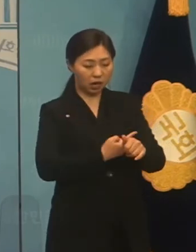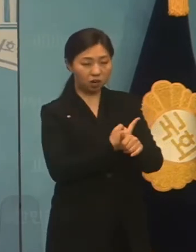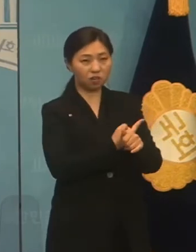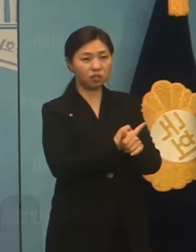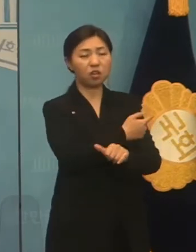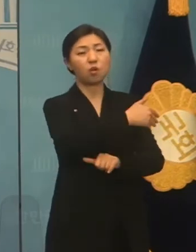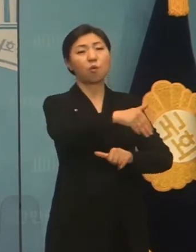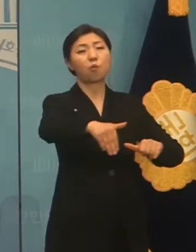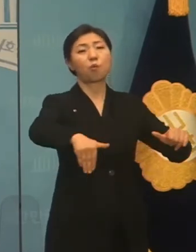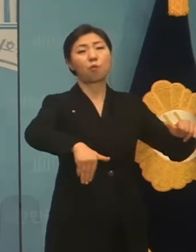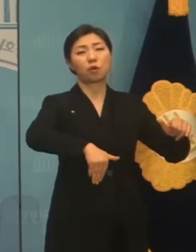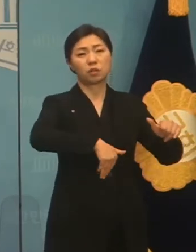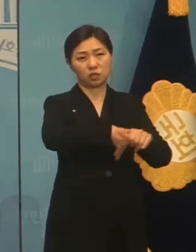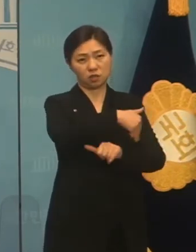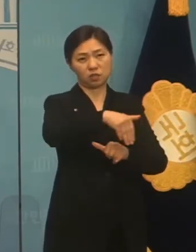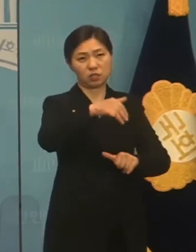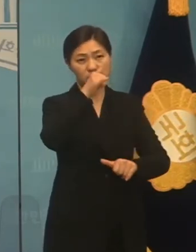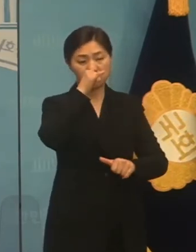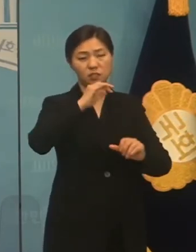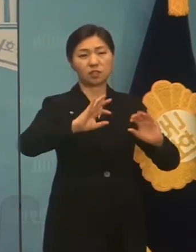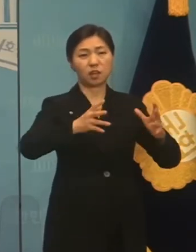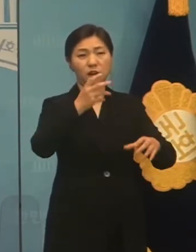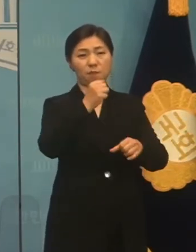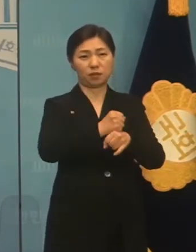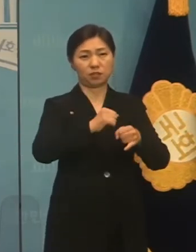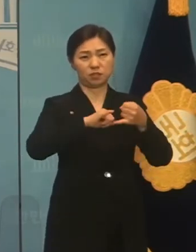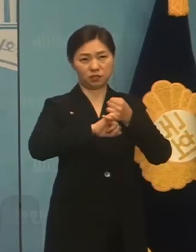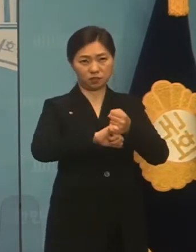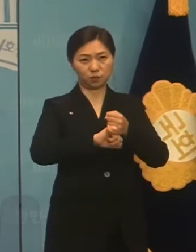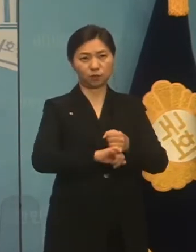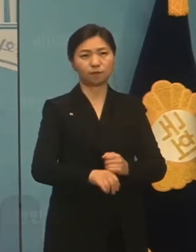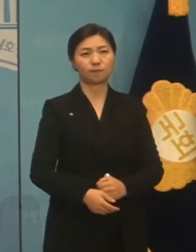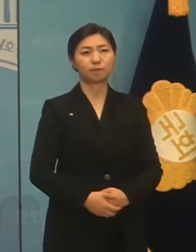속에 빠르게 만들겠습니다.